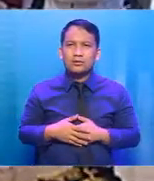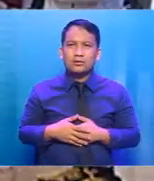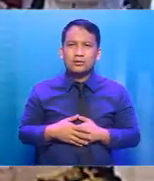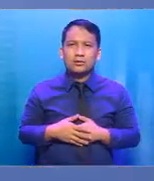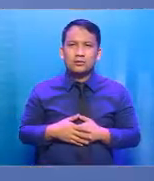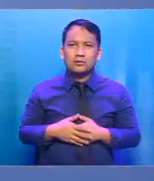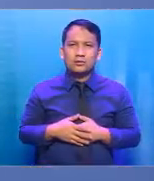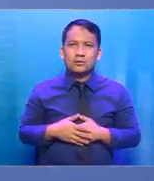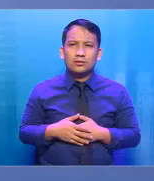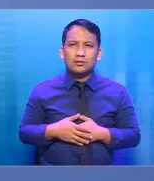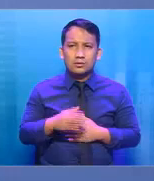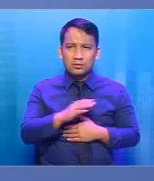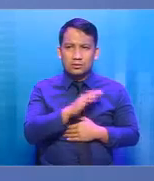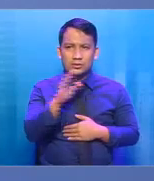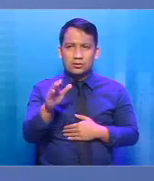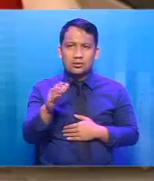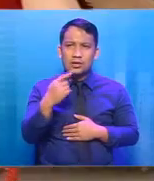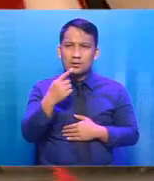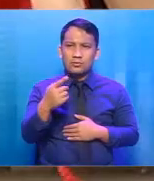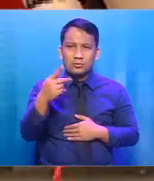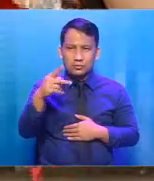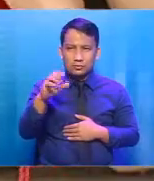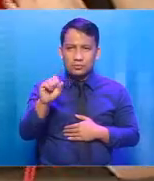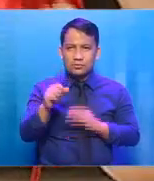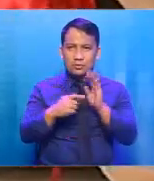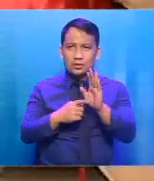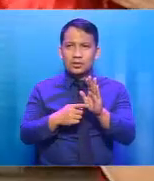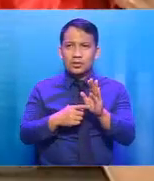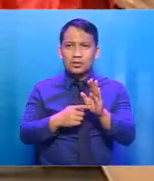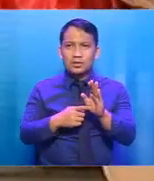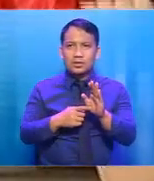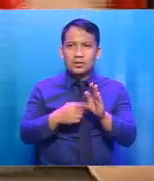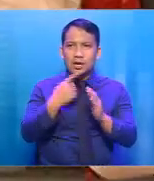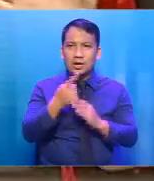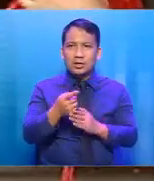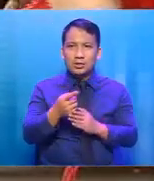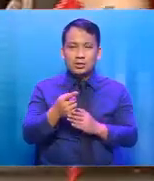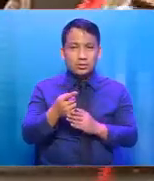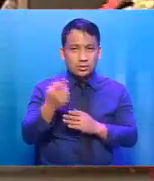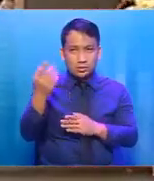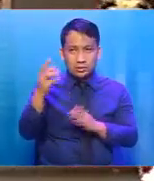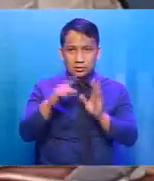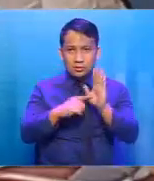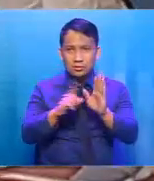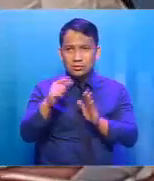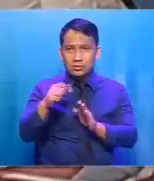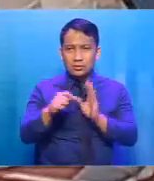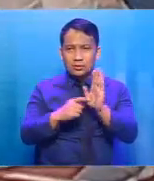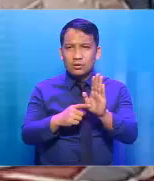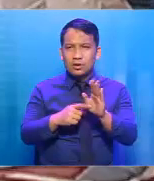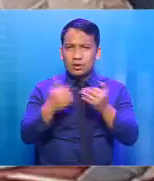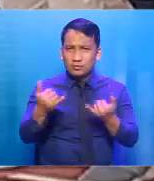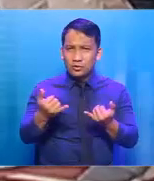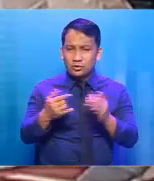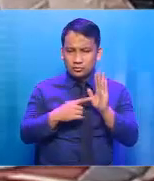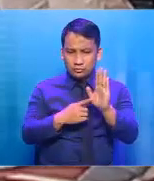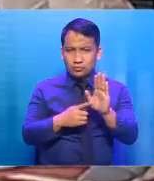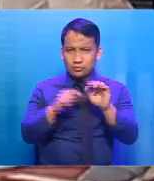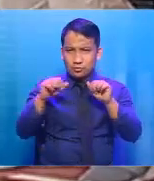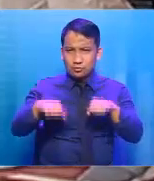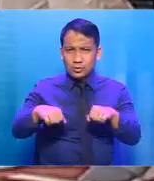Nagtaas rin ang champ banner para kay Kobe at in-unveil ang Mamba marker sa bungad ng facility. Sa ganitong